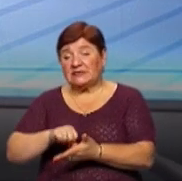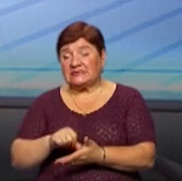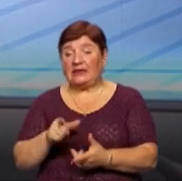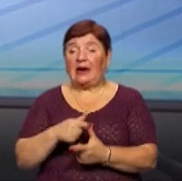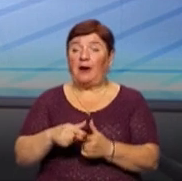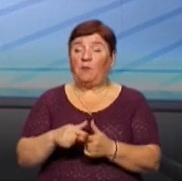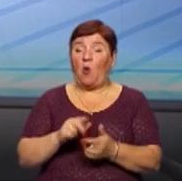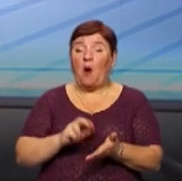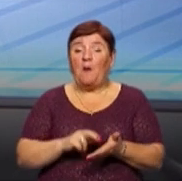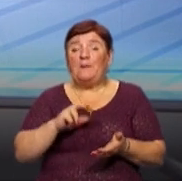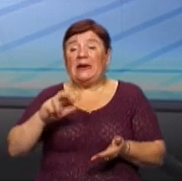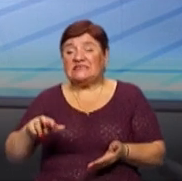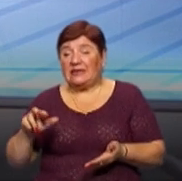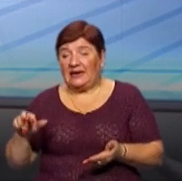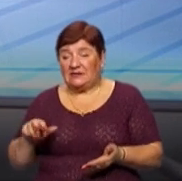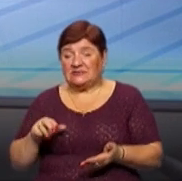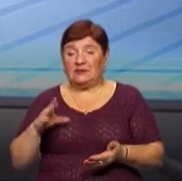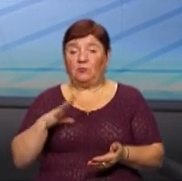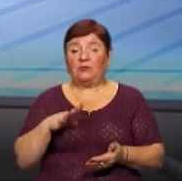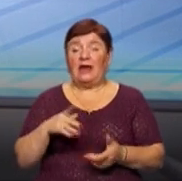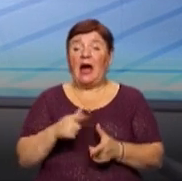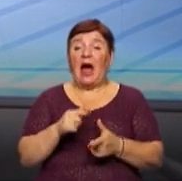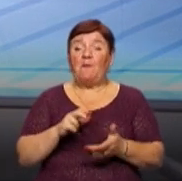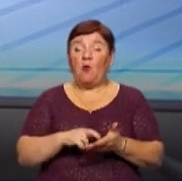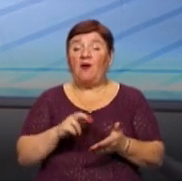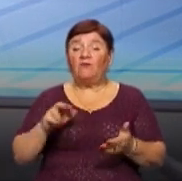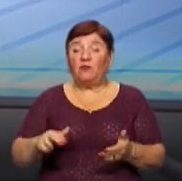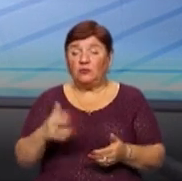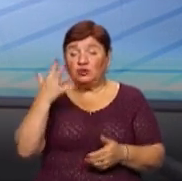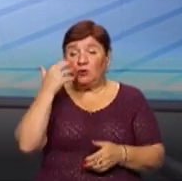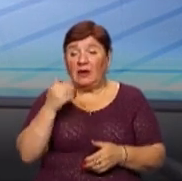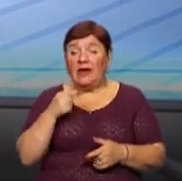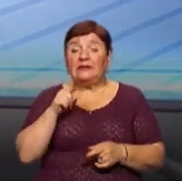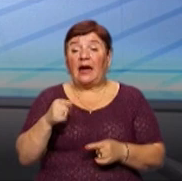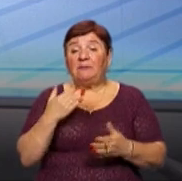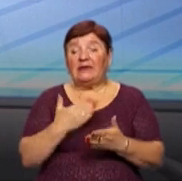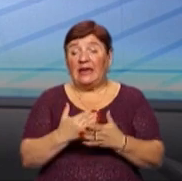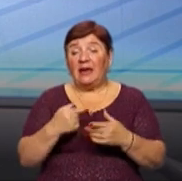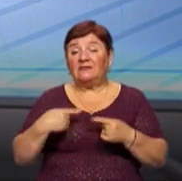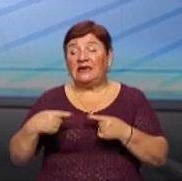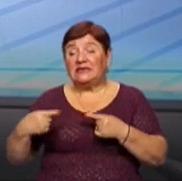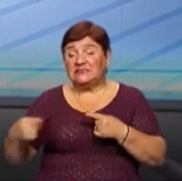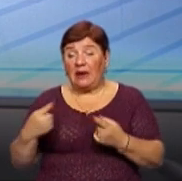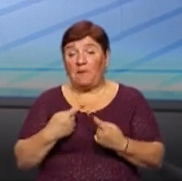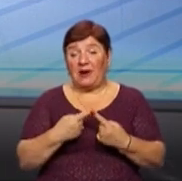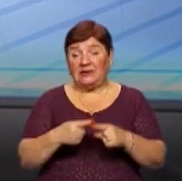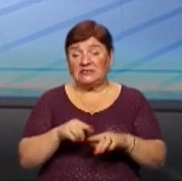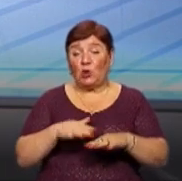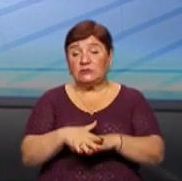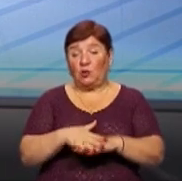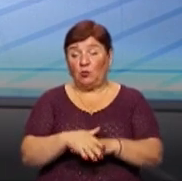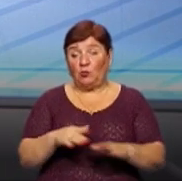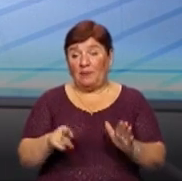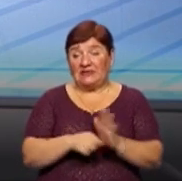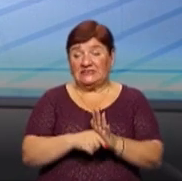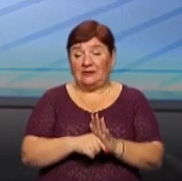були переселенці, як, ну, скажімо, евакуовані із території, де Чорнобиль. Там є різний механізм розрахунку пенсії. А, до речі,